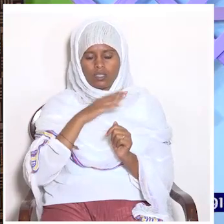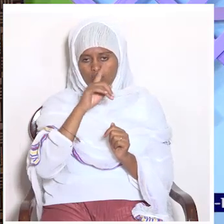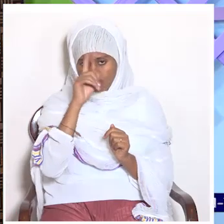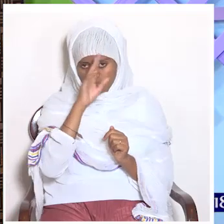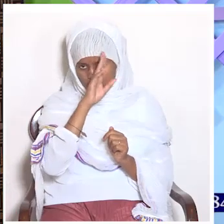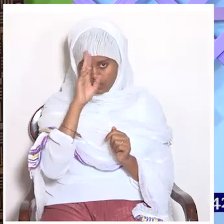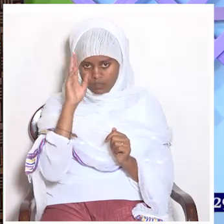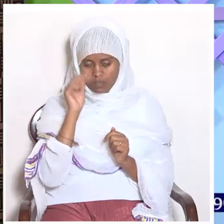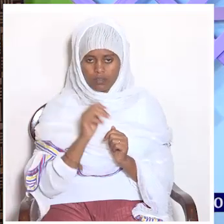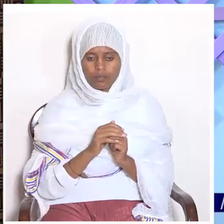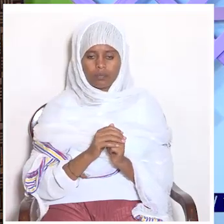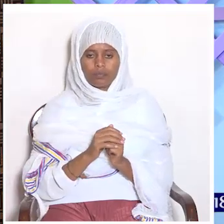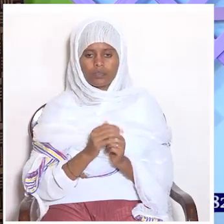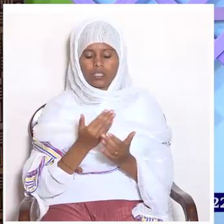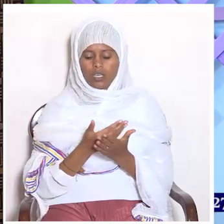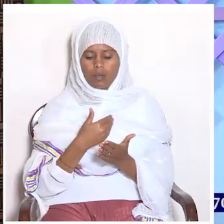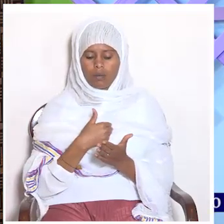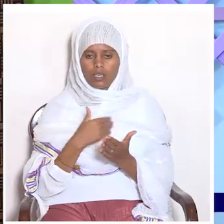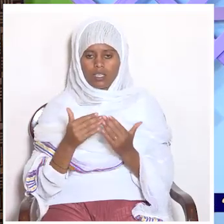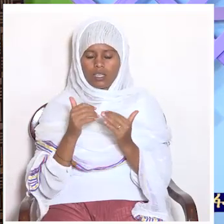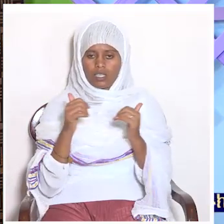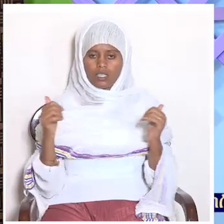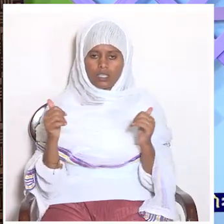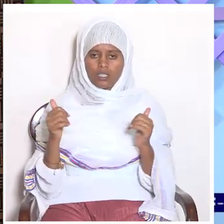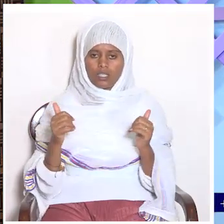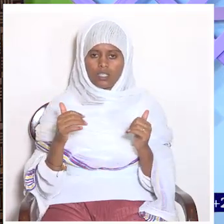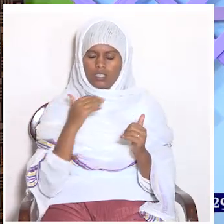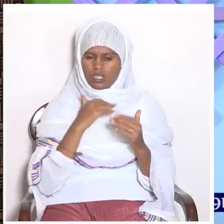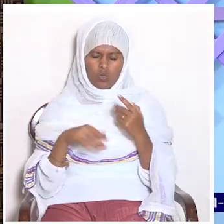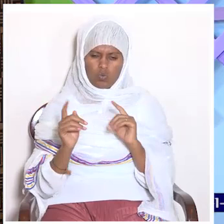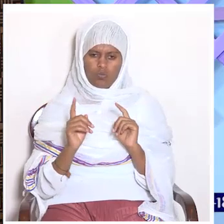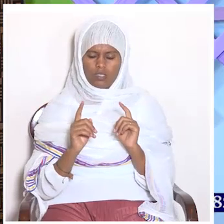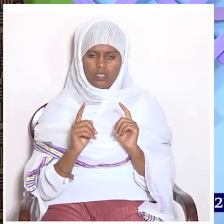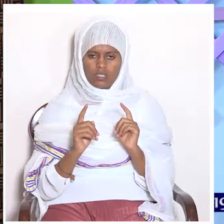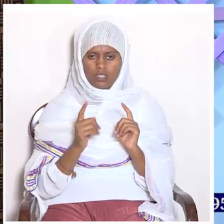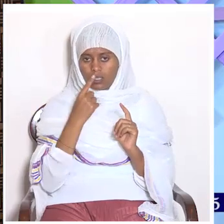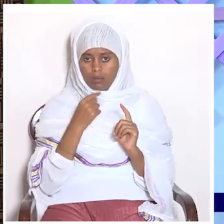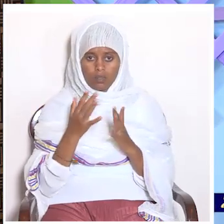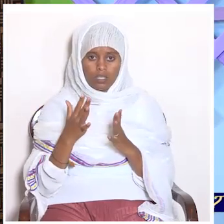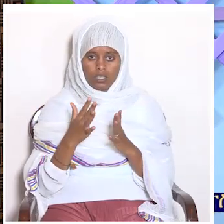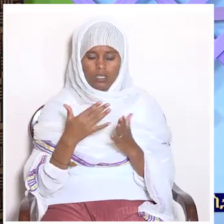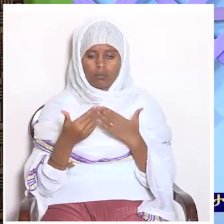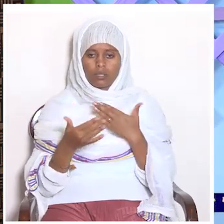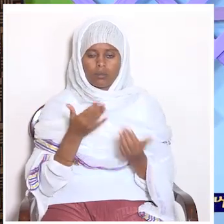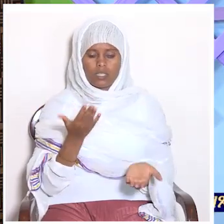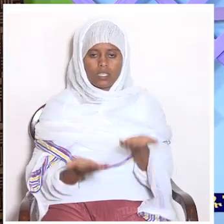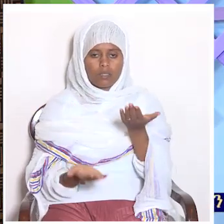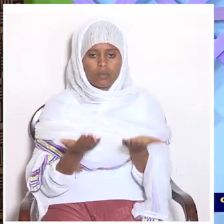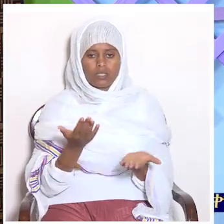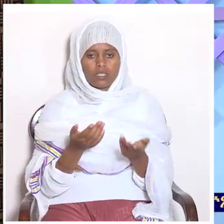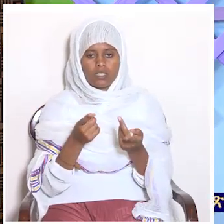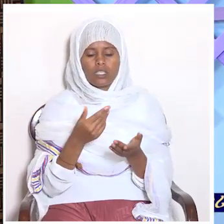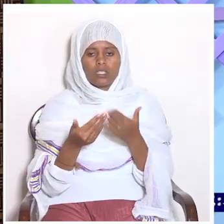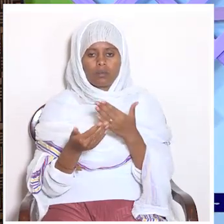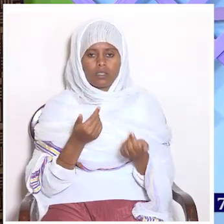እሞ ቅድስት ድንግል ካባና ከይትርሕቕ ኣይደቀይን ኣይፋልኩምን ደቂ ኣይኮንኩምን ከይትብለና ብግብርና